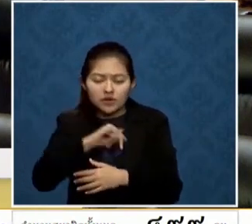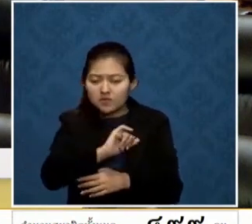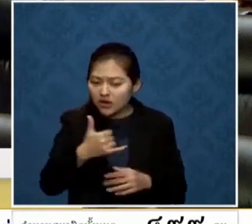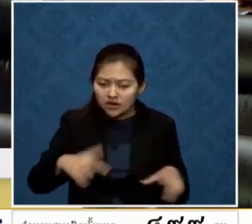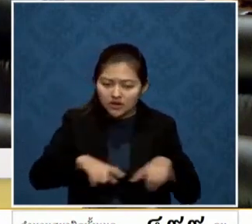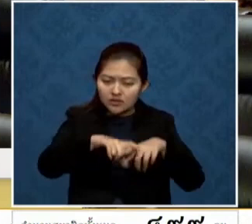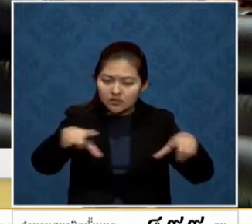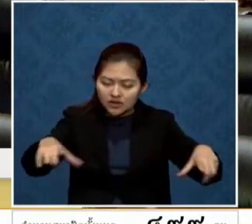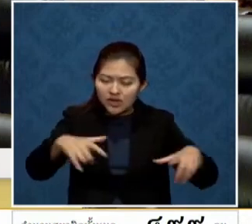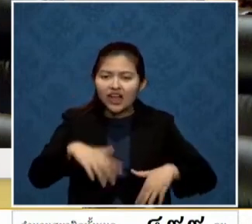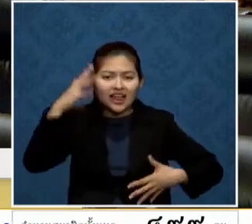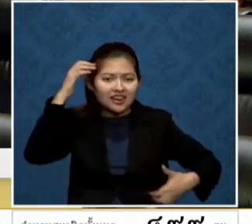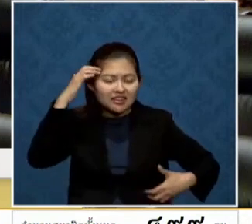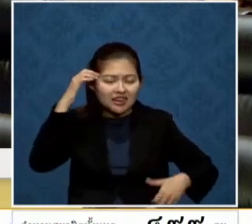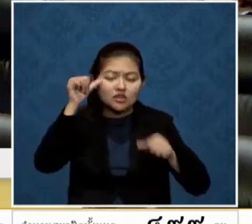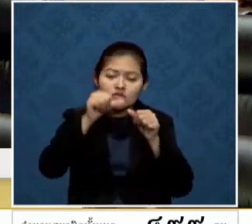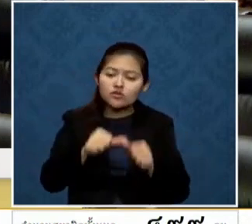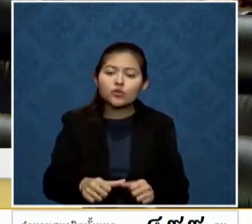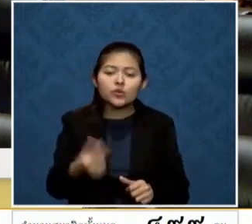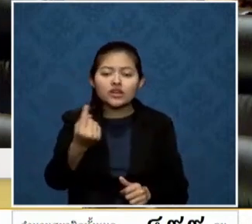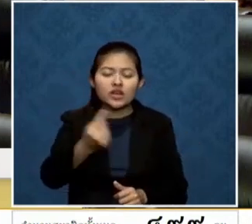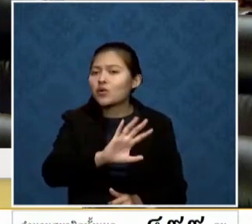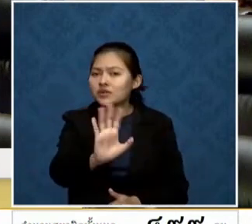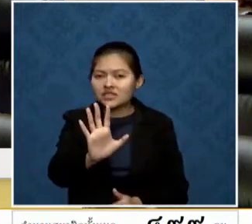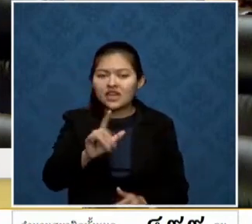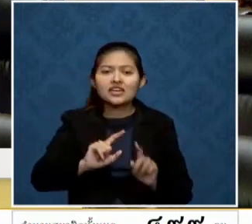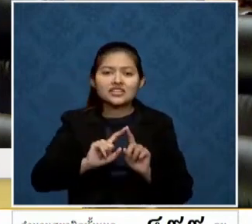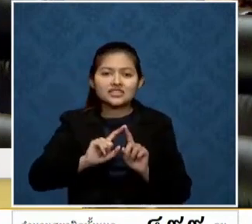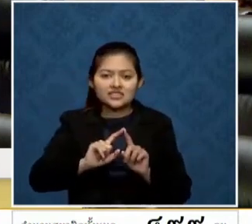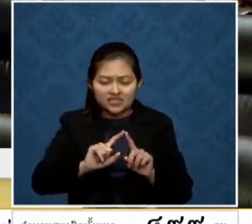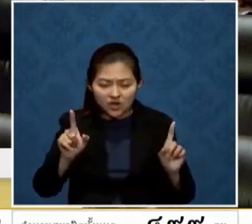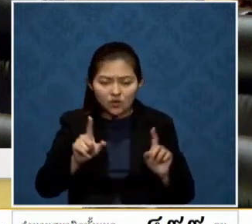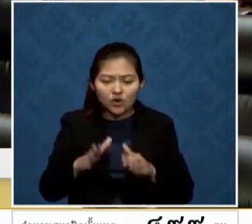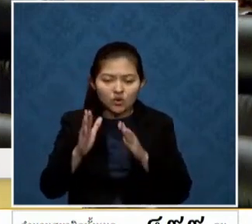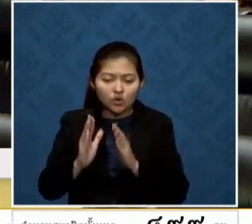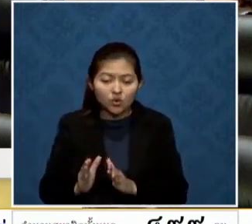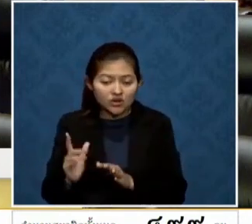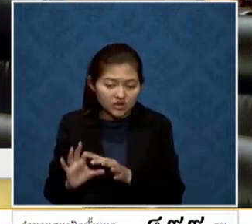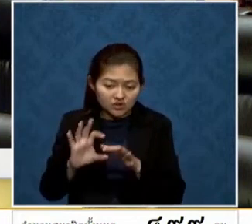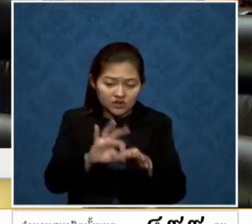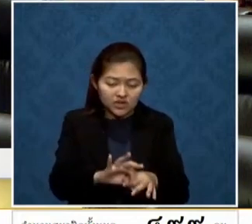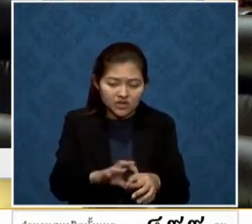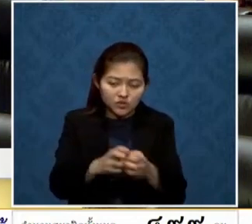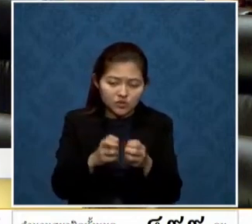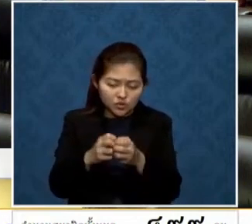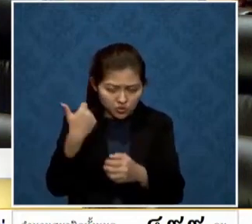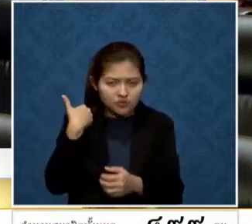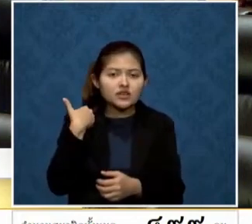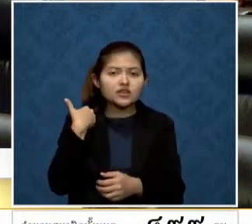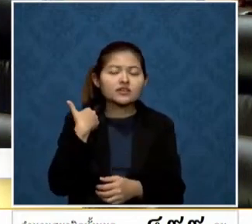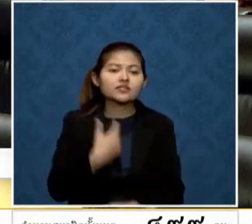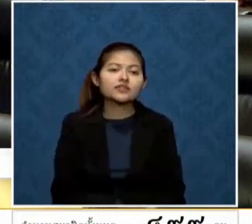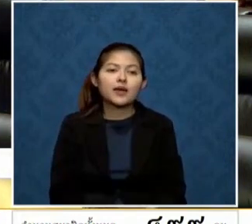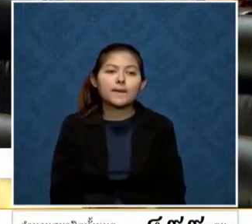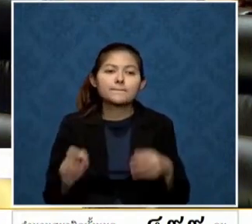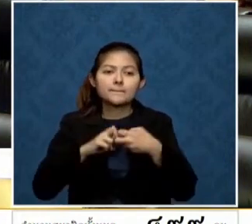มันไม่ใช่แค่เรื่องลิงที่อาศัยอยู่ในบริเวณชุมชนแต่มันเป็นเรื่องคนที่เข้าไปเกี่ยวด้วยครับท่านประธานครับปัญหา